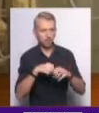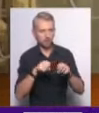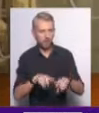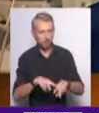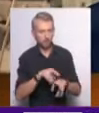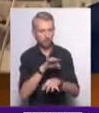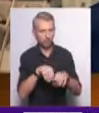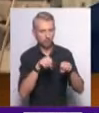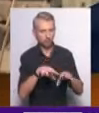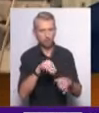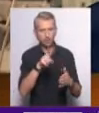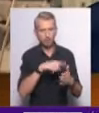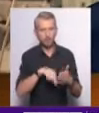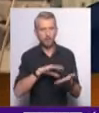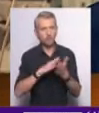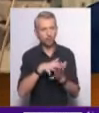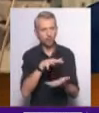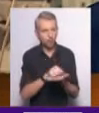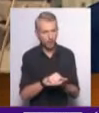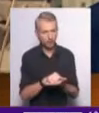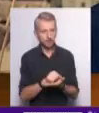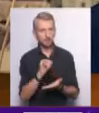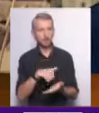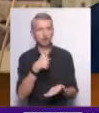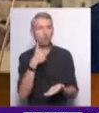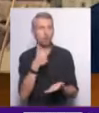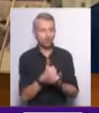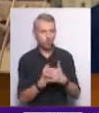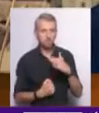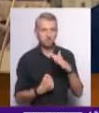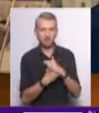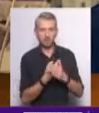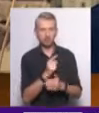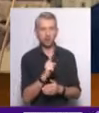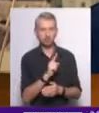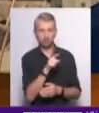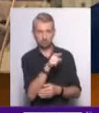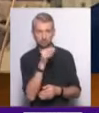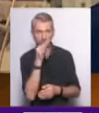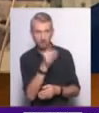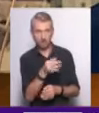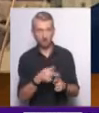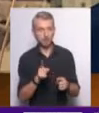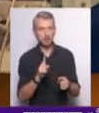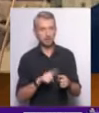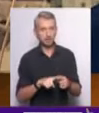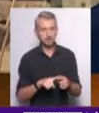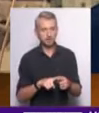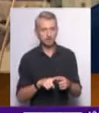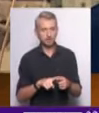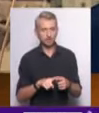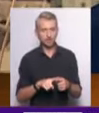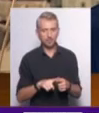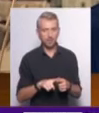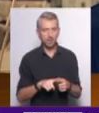про розірвання договору оренди. Угу. І головною підставою, дійсно, те, що Олександр Романович сказав, це